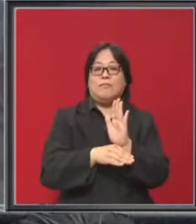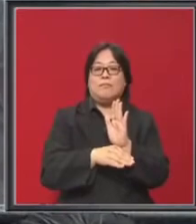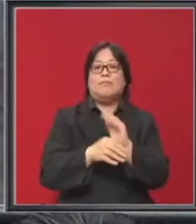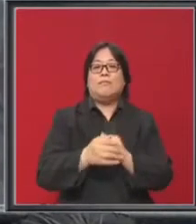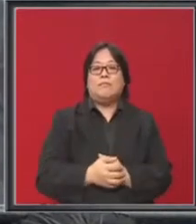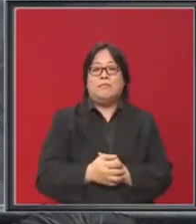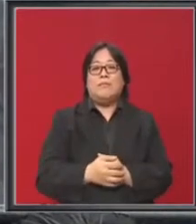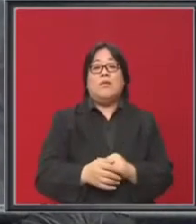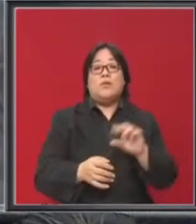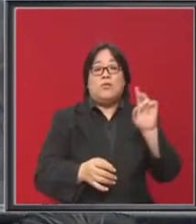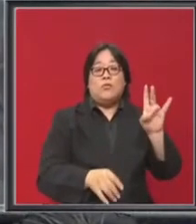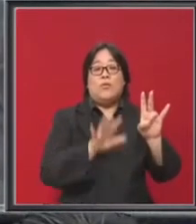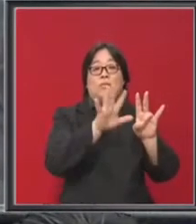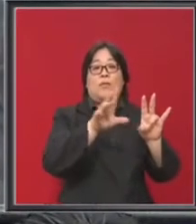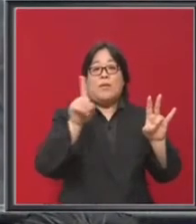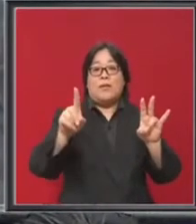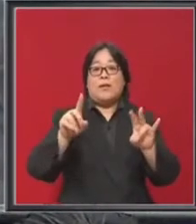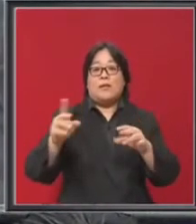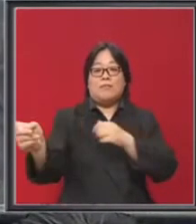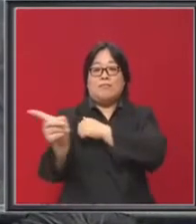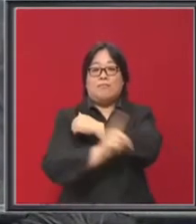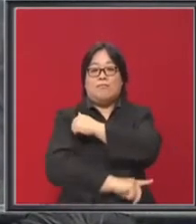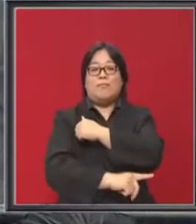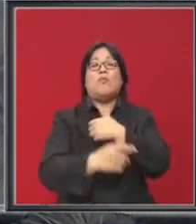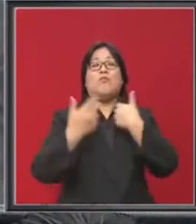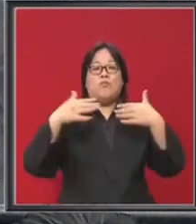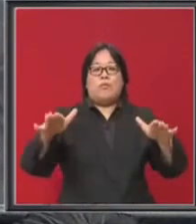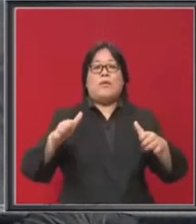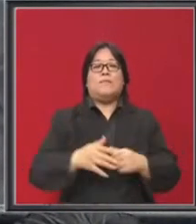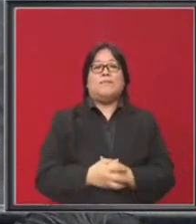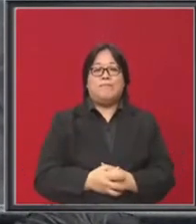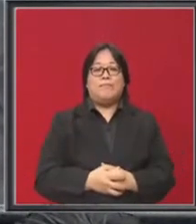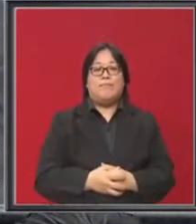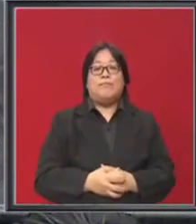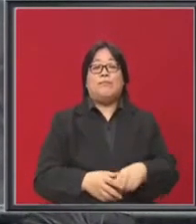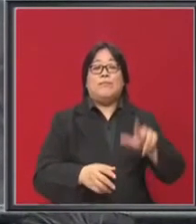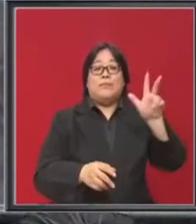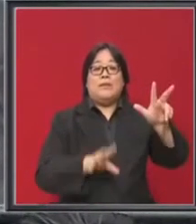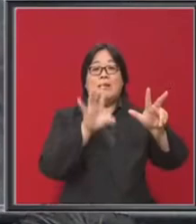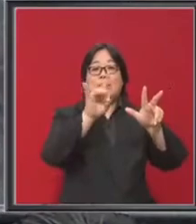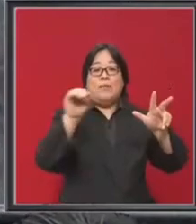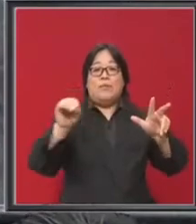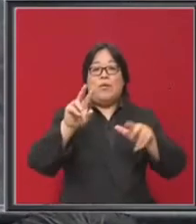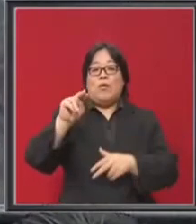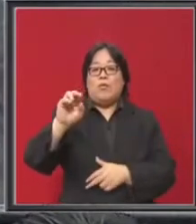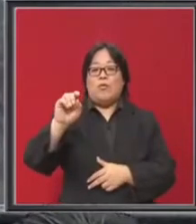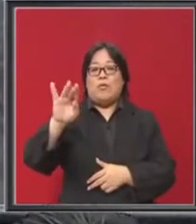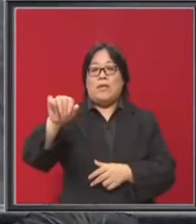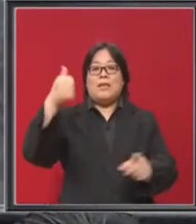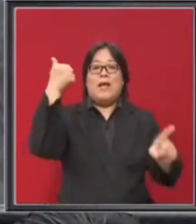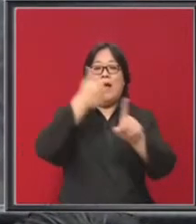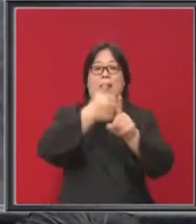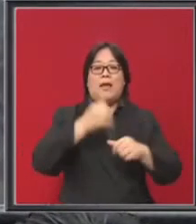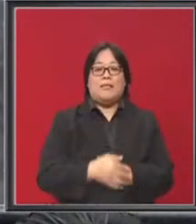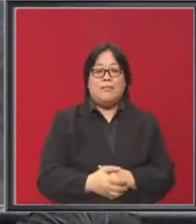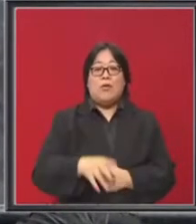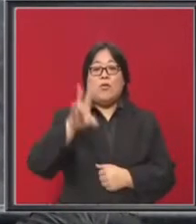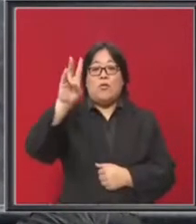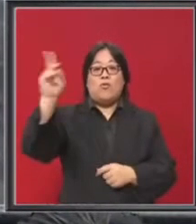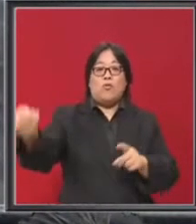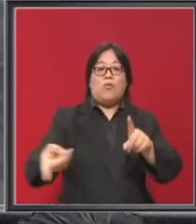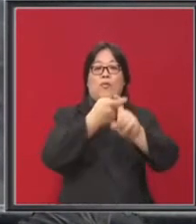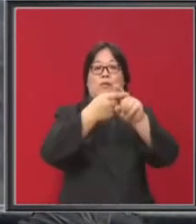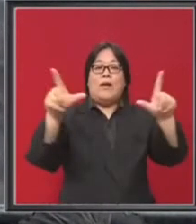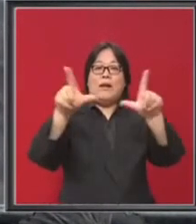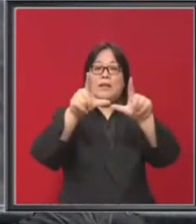gimana 751 kompaun the dikenalkan 3/80 notice arahan 7 premis